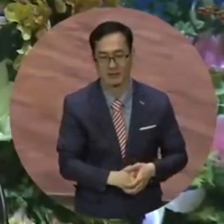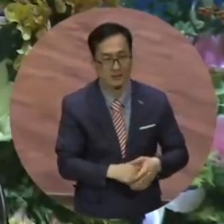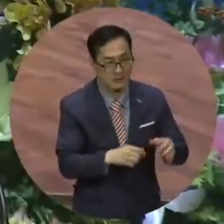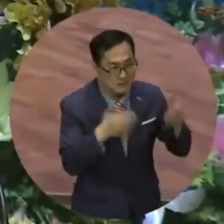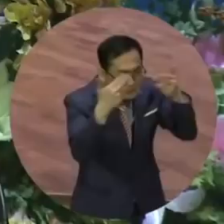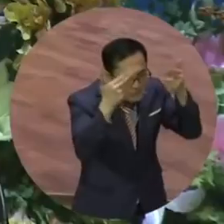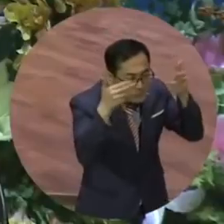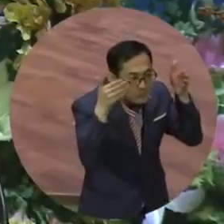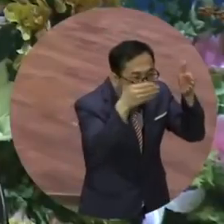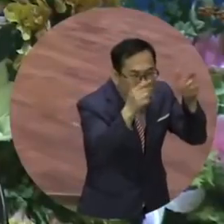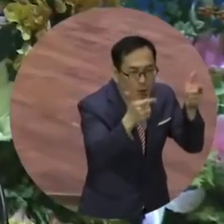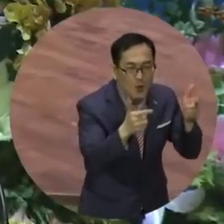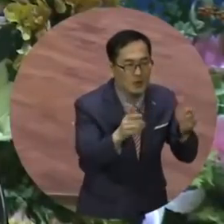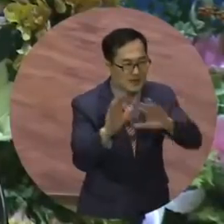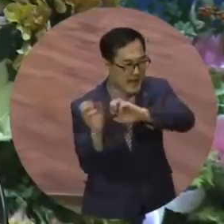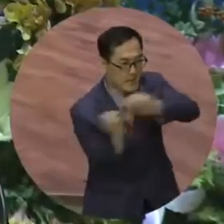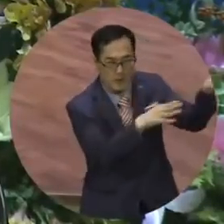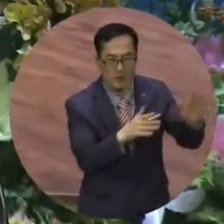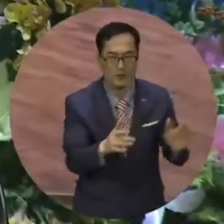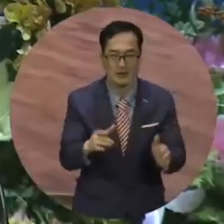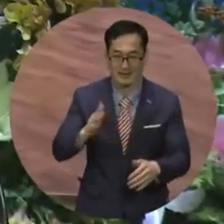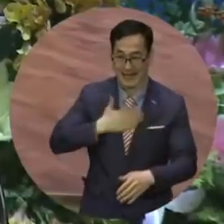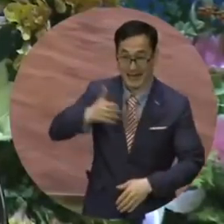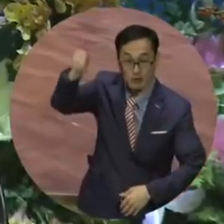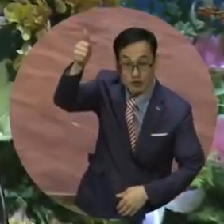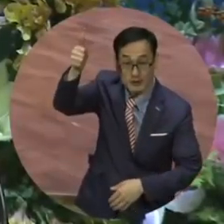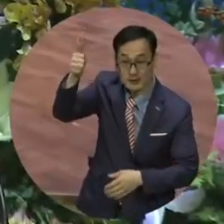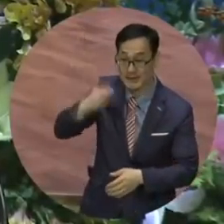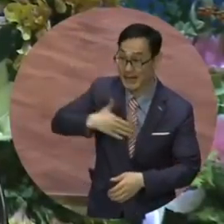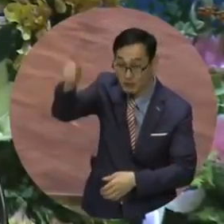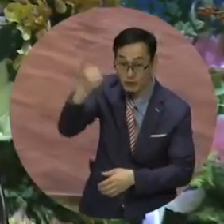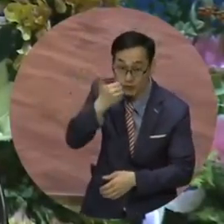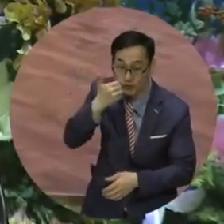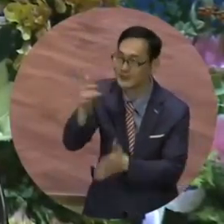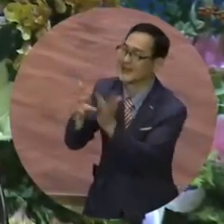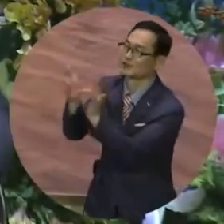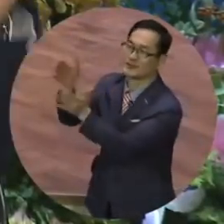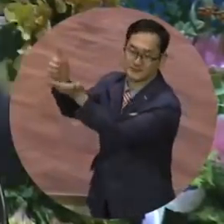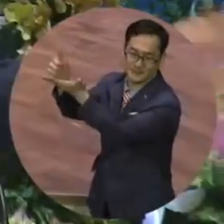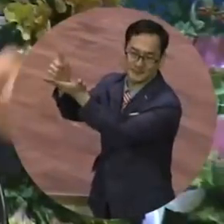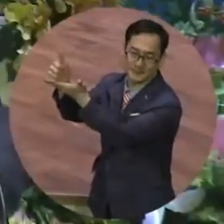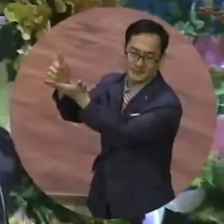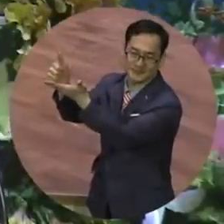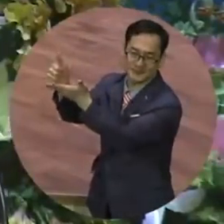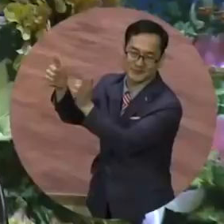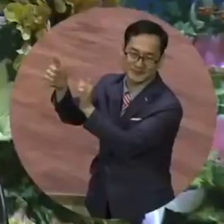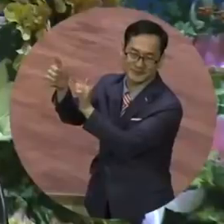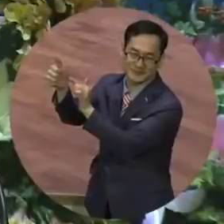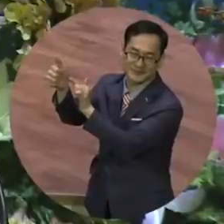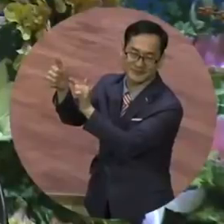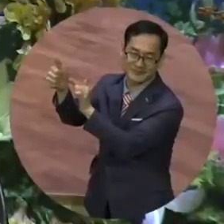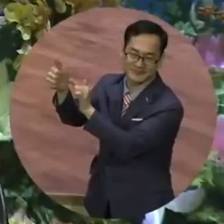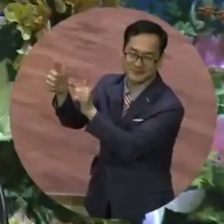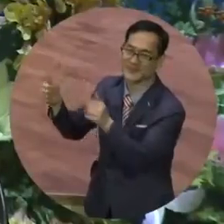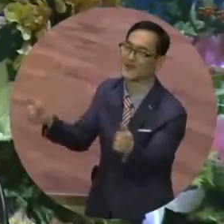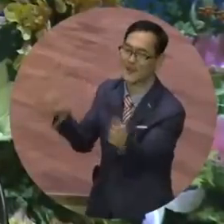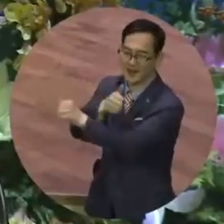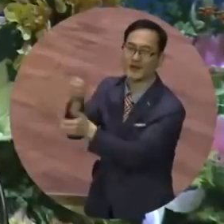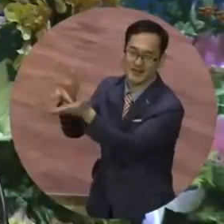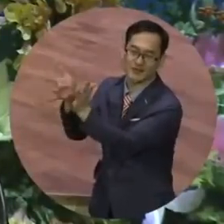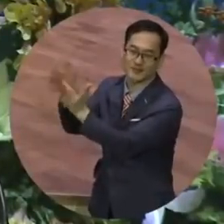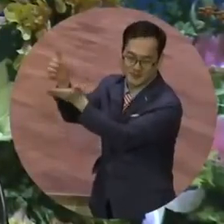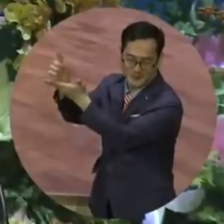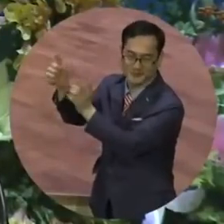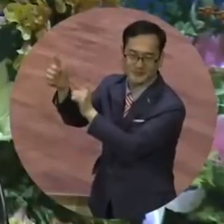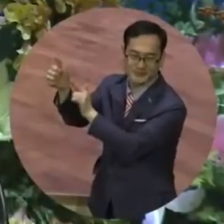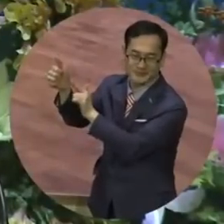그리스도로 바꾸는 거예요. 그리스도 그 내 감정 없어. 내 자존심 없어. 자존심 개개 던져 필요 없어. 나는 그리스도와